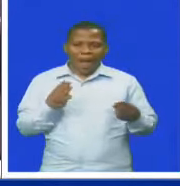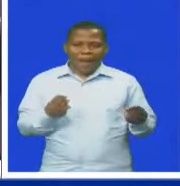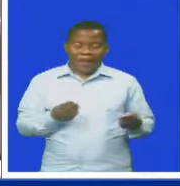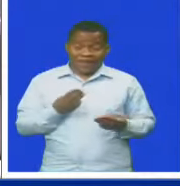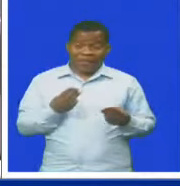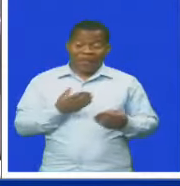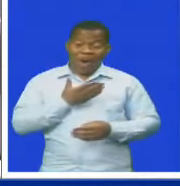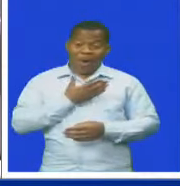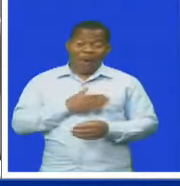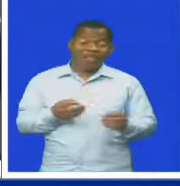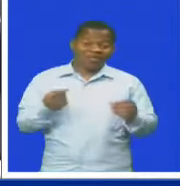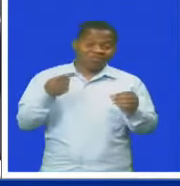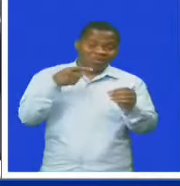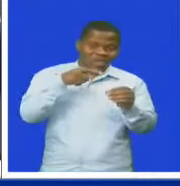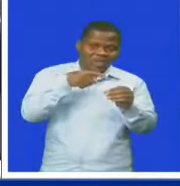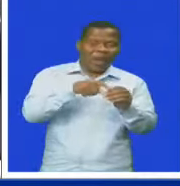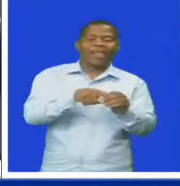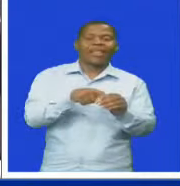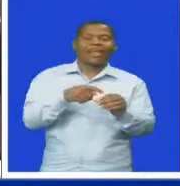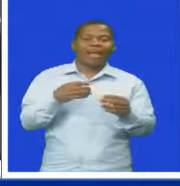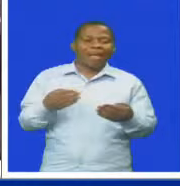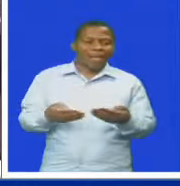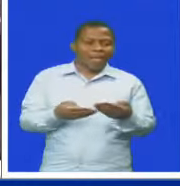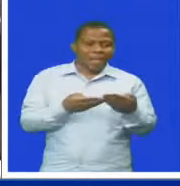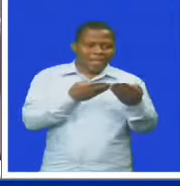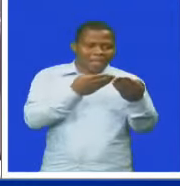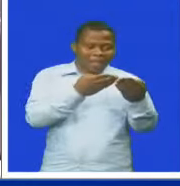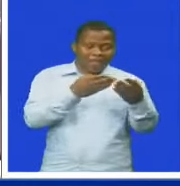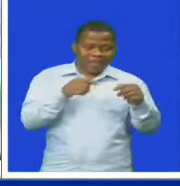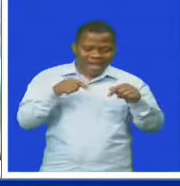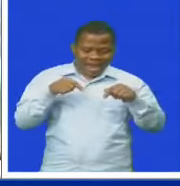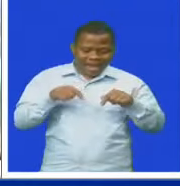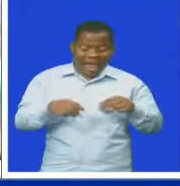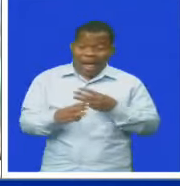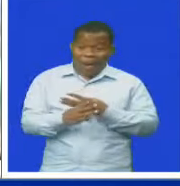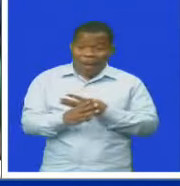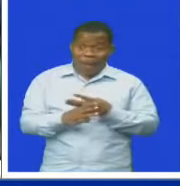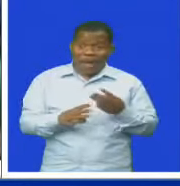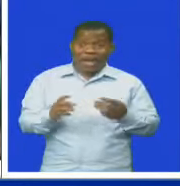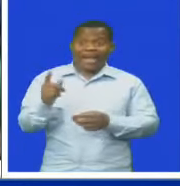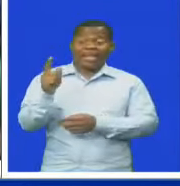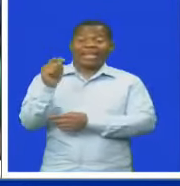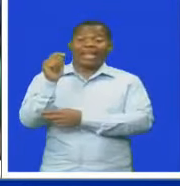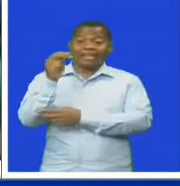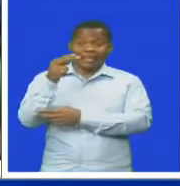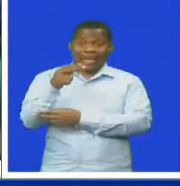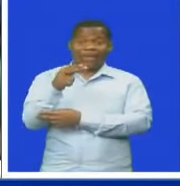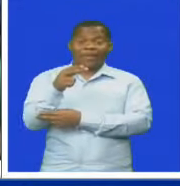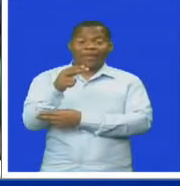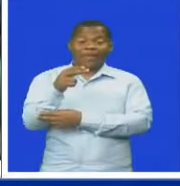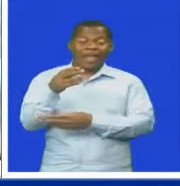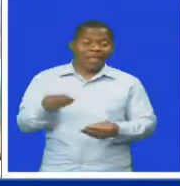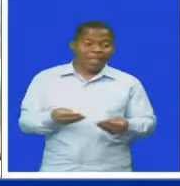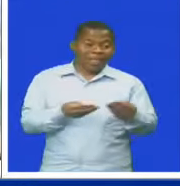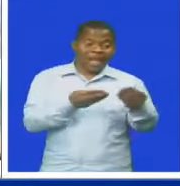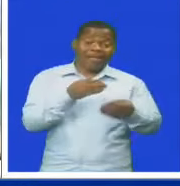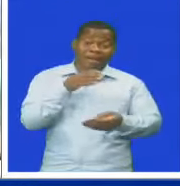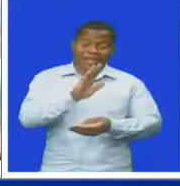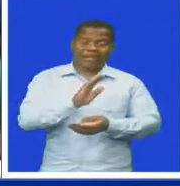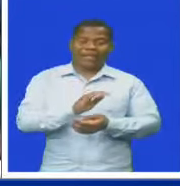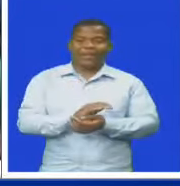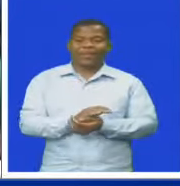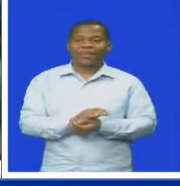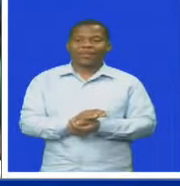tabo lingakapheli lilanga langalesine kuleliviki. Patrice Motsepe lophethe licembu leMamelodi